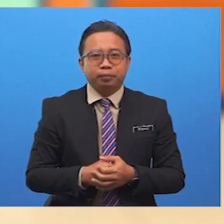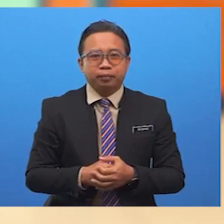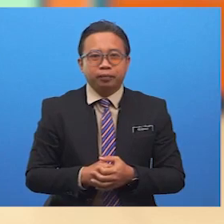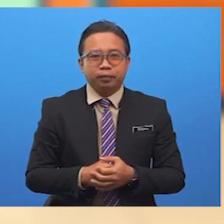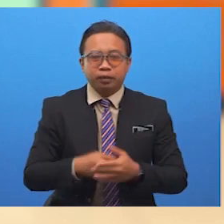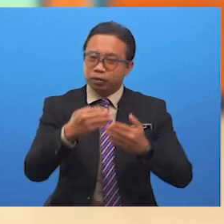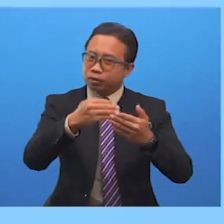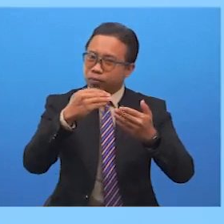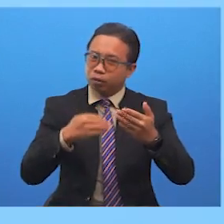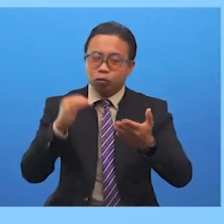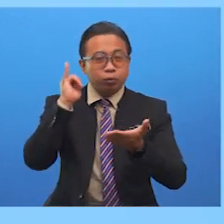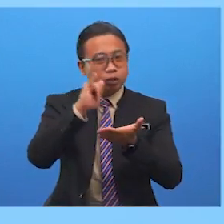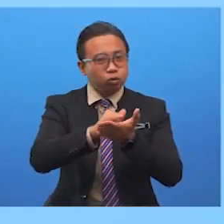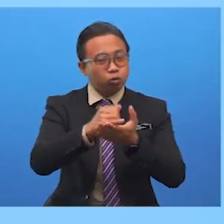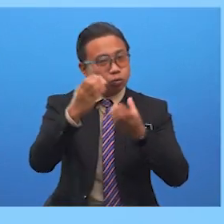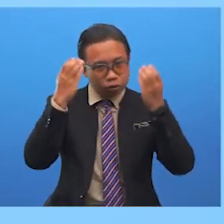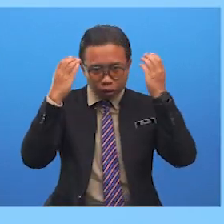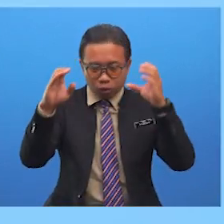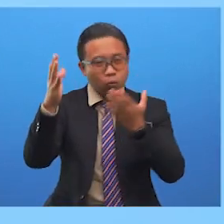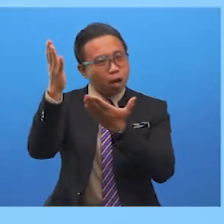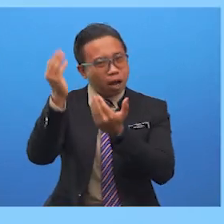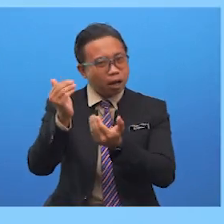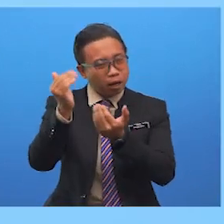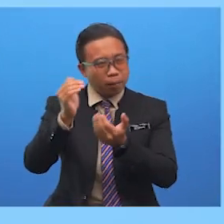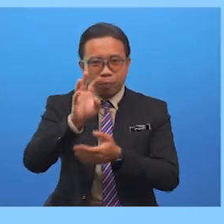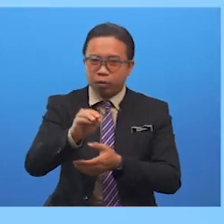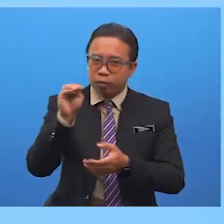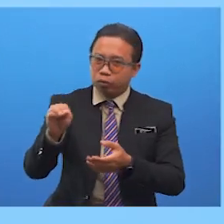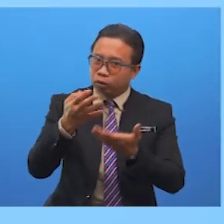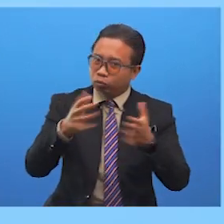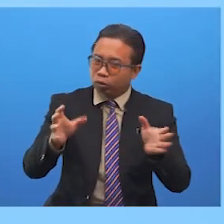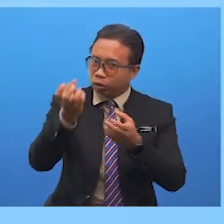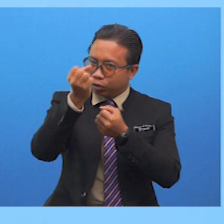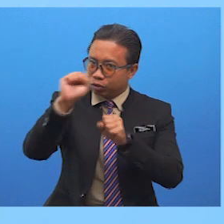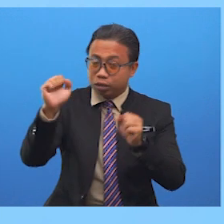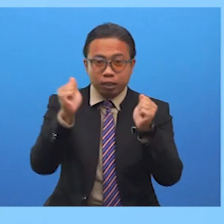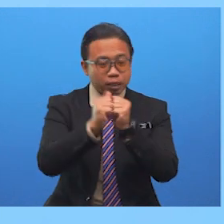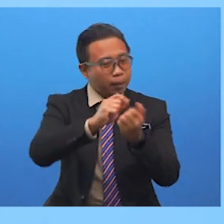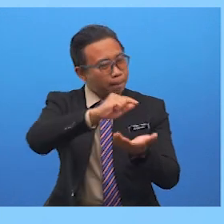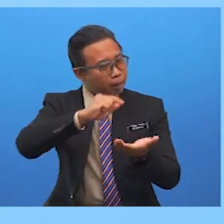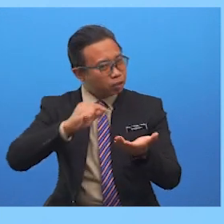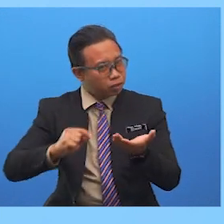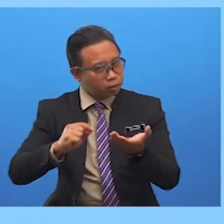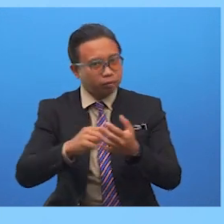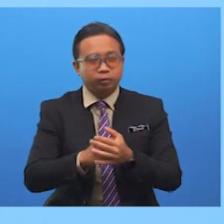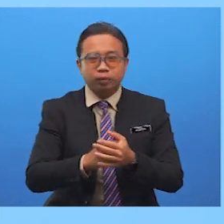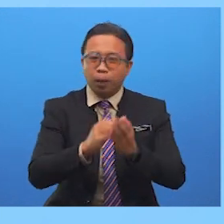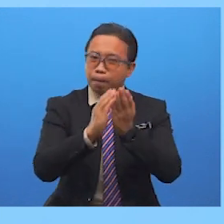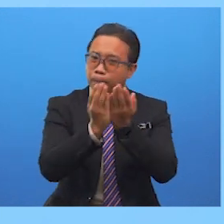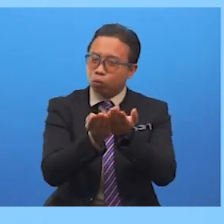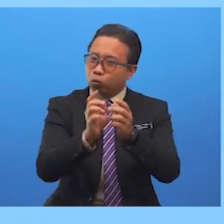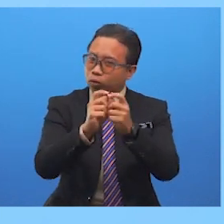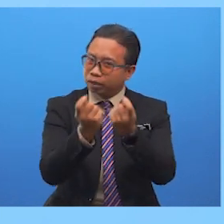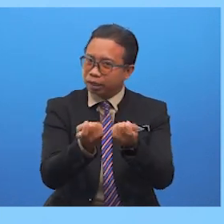sebelum itu cego haram murid-murid telah bersedia dengan alat tulis buku